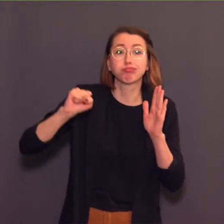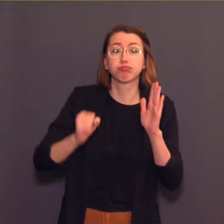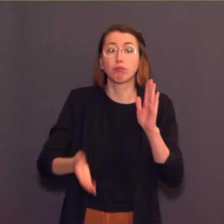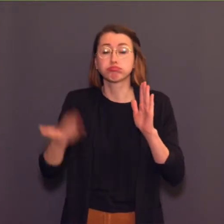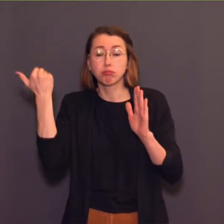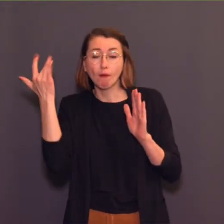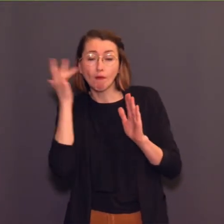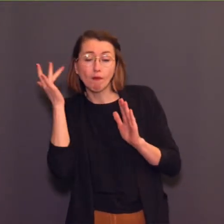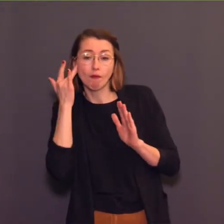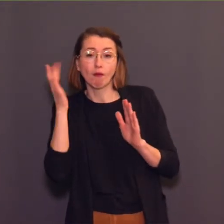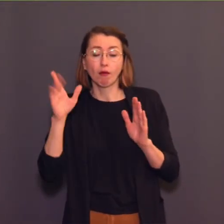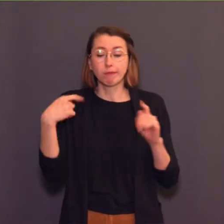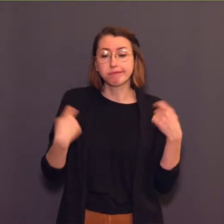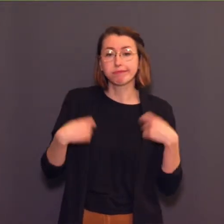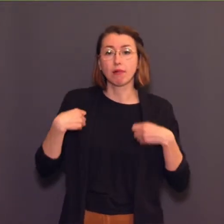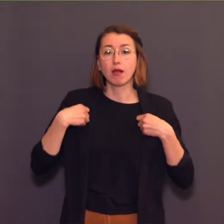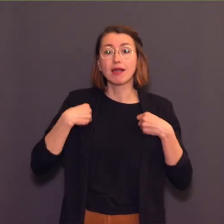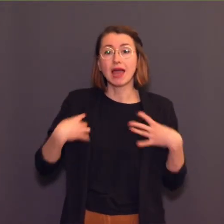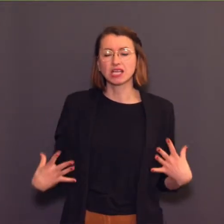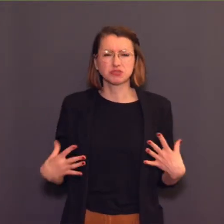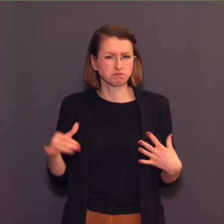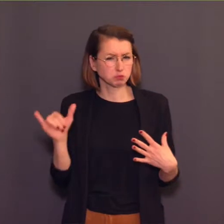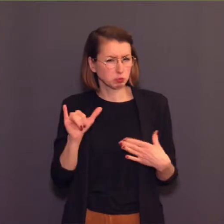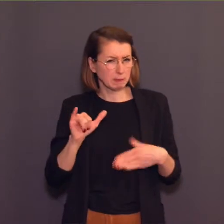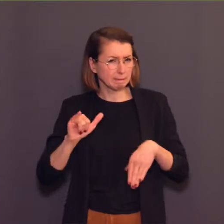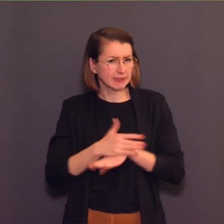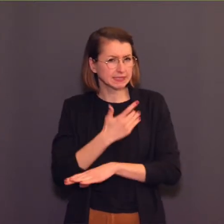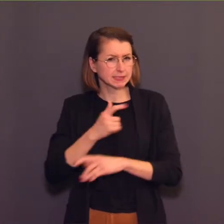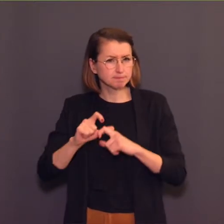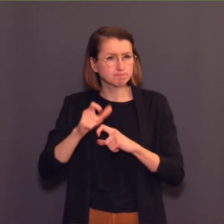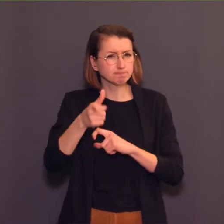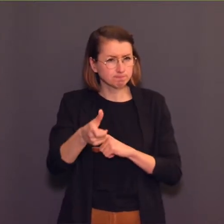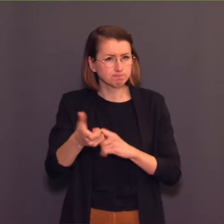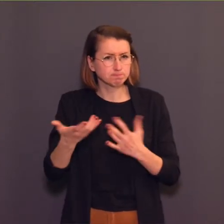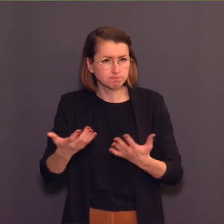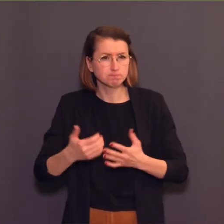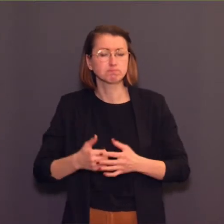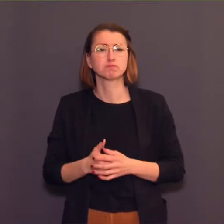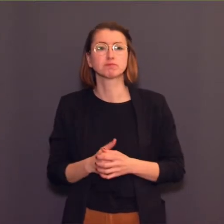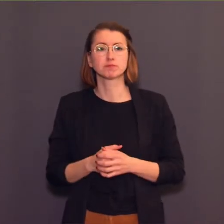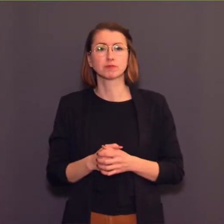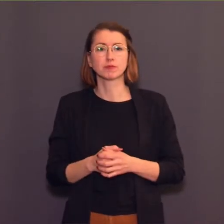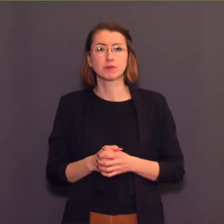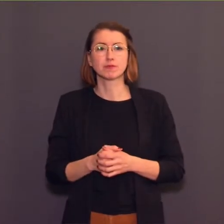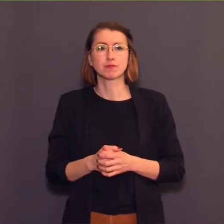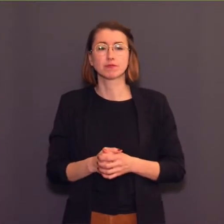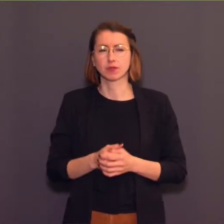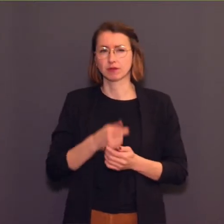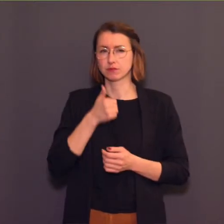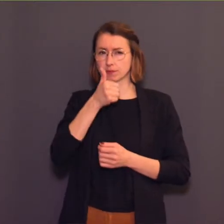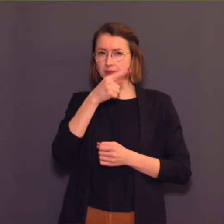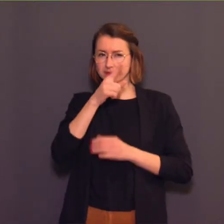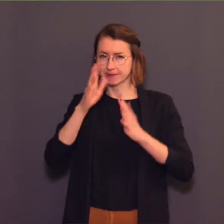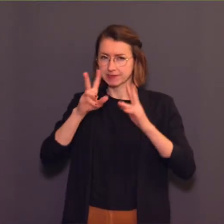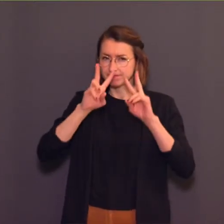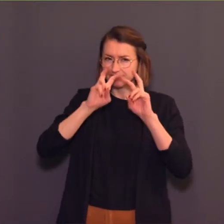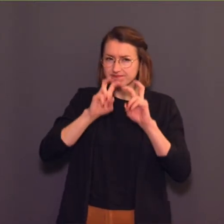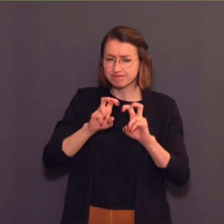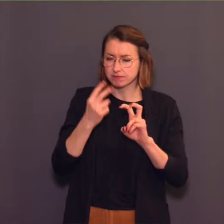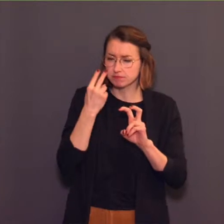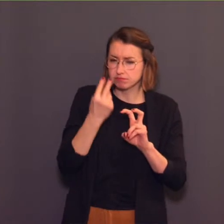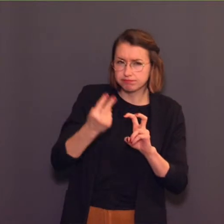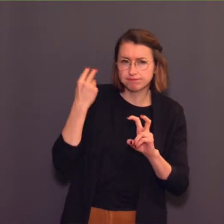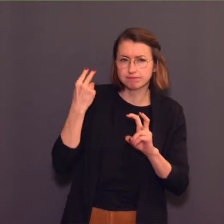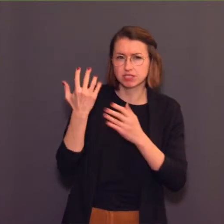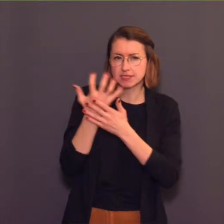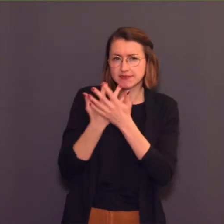à partir de demain. Elles sont donc basées sur les données qui existent jusqu'à présent et pas du tout sur celles qu'on espère